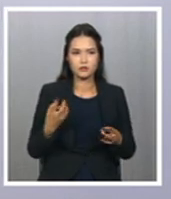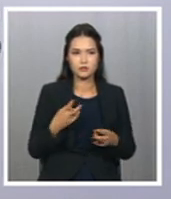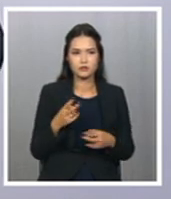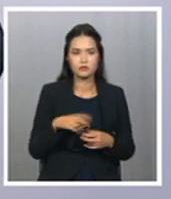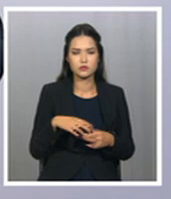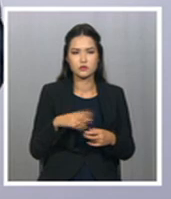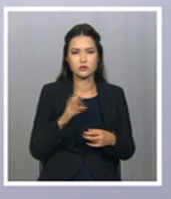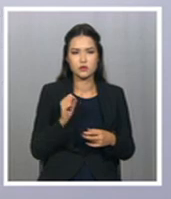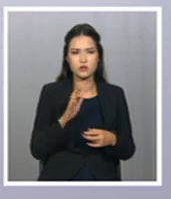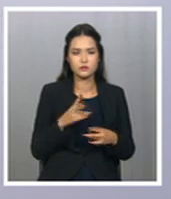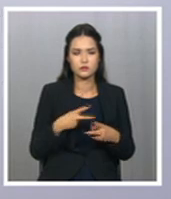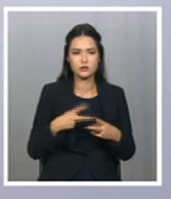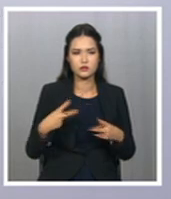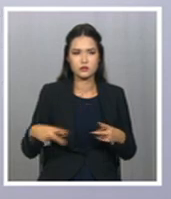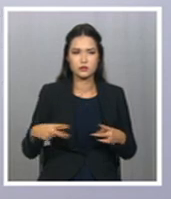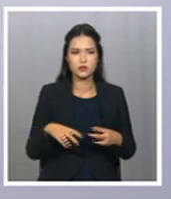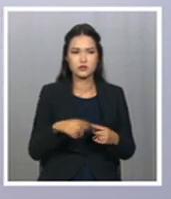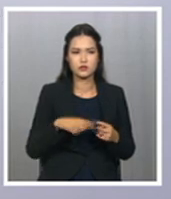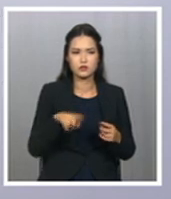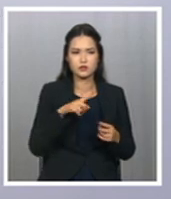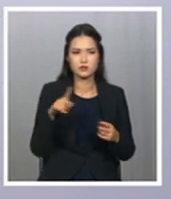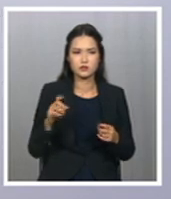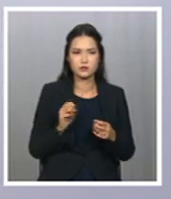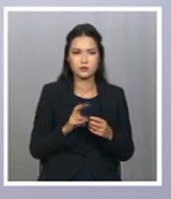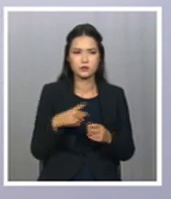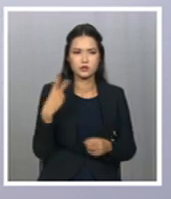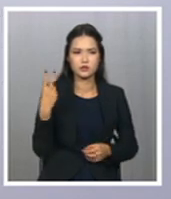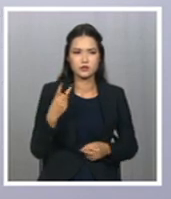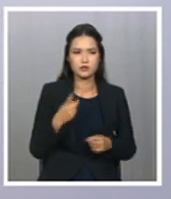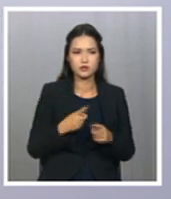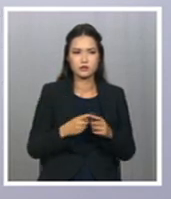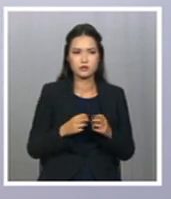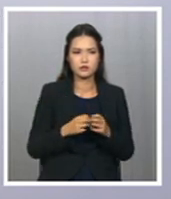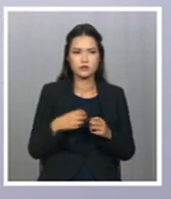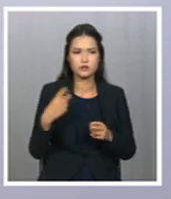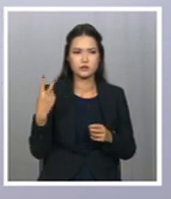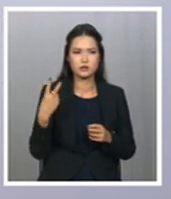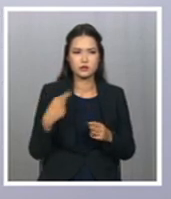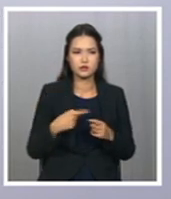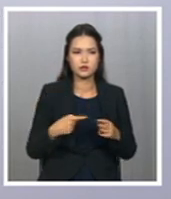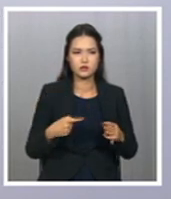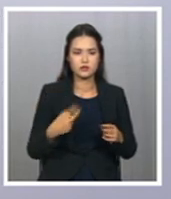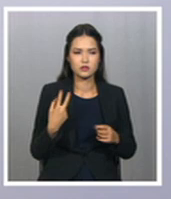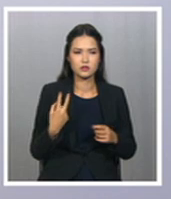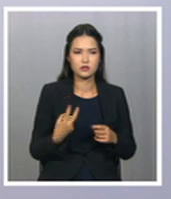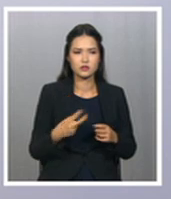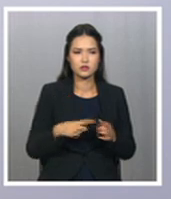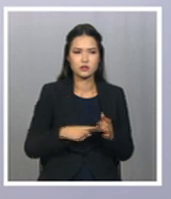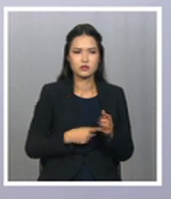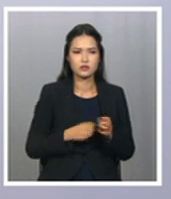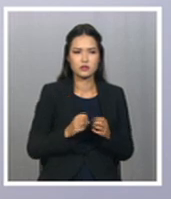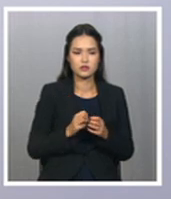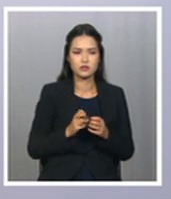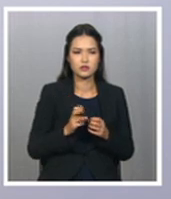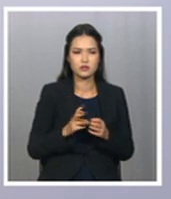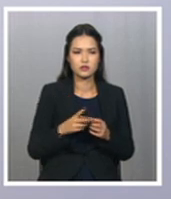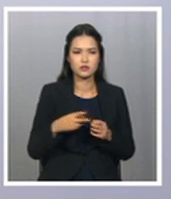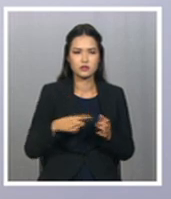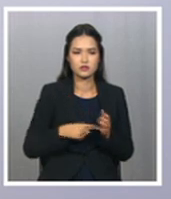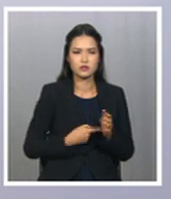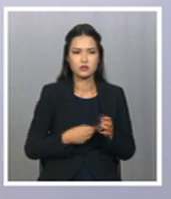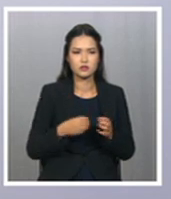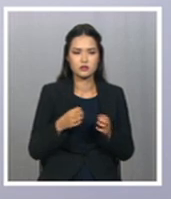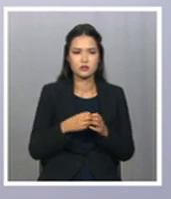қолданамыз. АБ-ның мәні түбір астында мына АС квадрат қосылған БС квадрат азайтылған екі еселенген осы екеуінің көбейтінісін мына